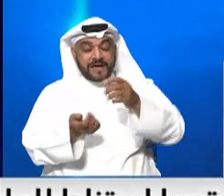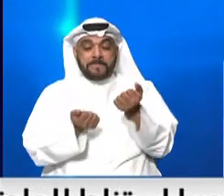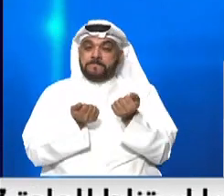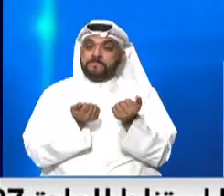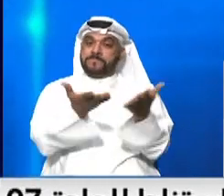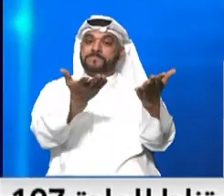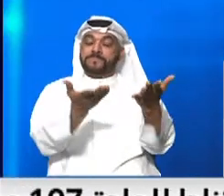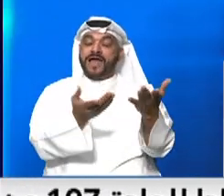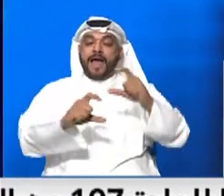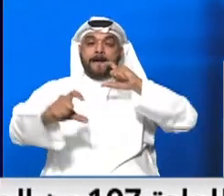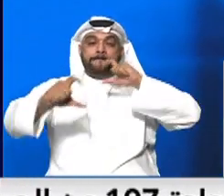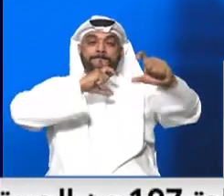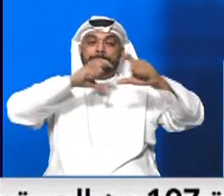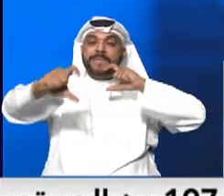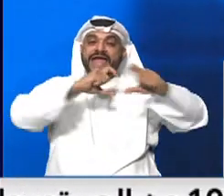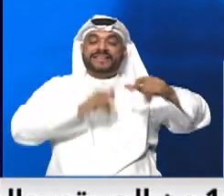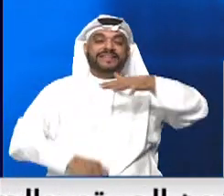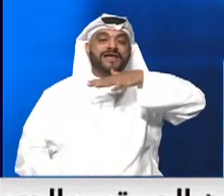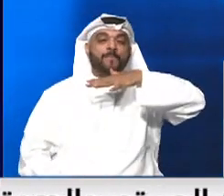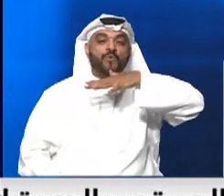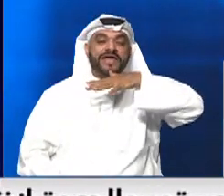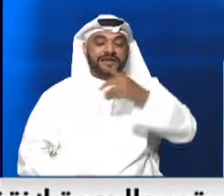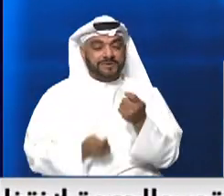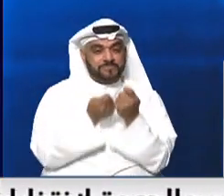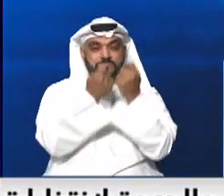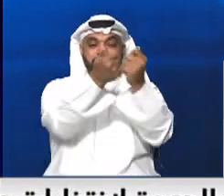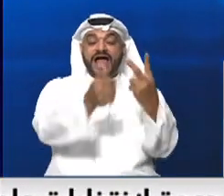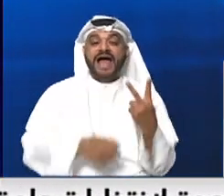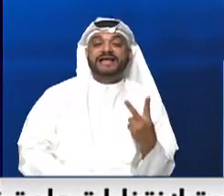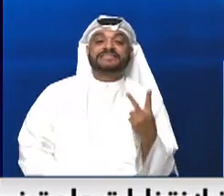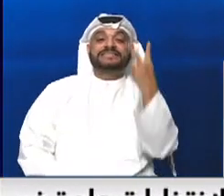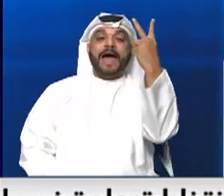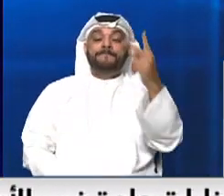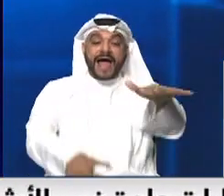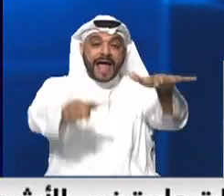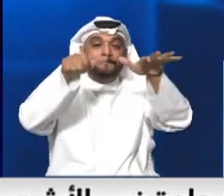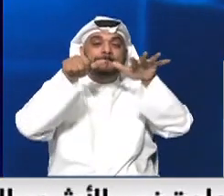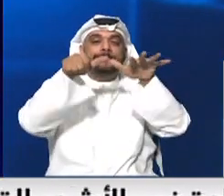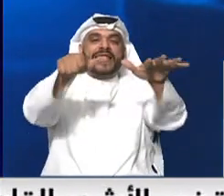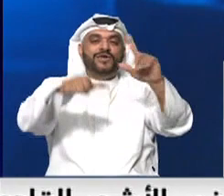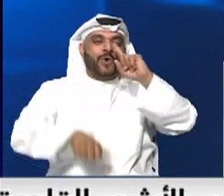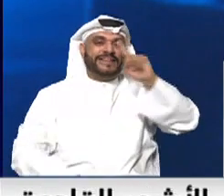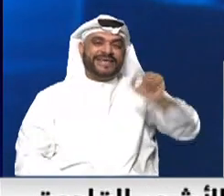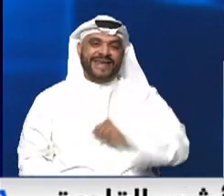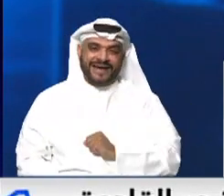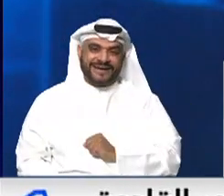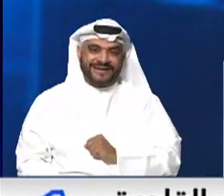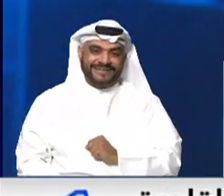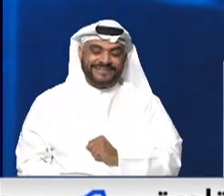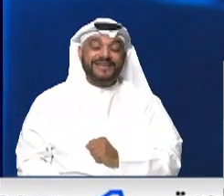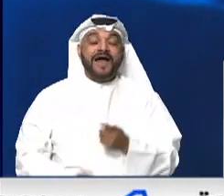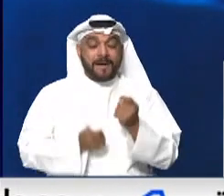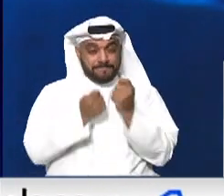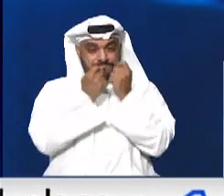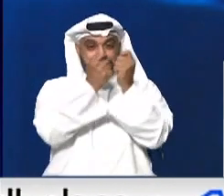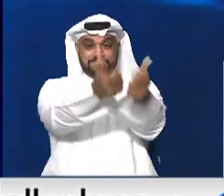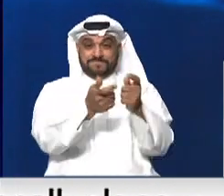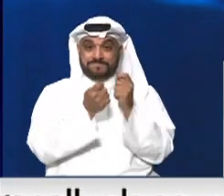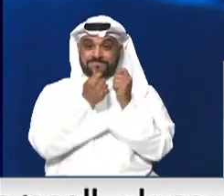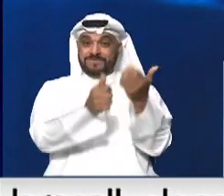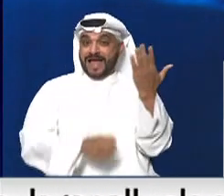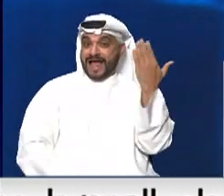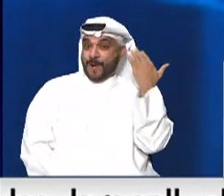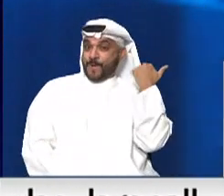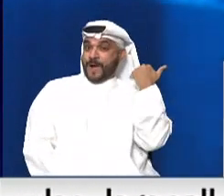بيت التمويل الكويتي بمبلغ 7 ملايين دينار، وهو التبرع الثاني لهم خلال شهرين